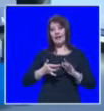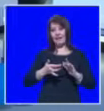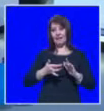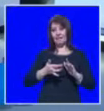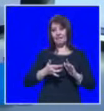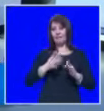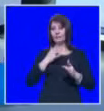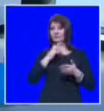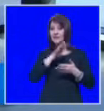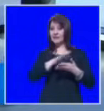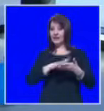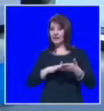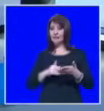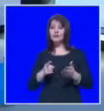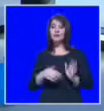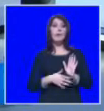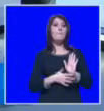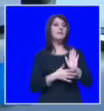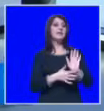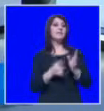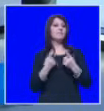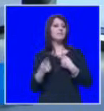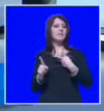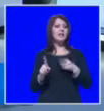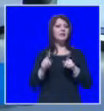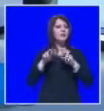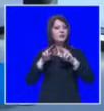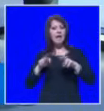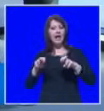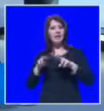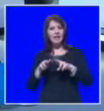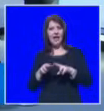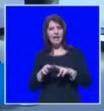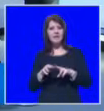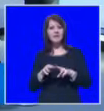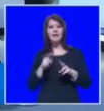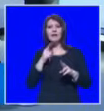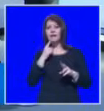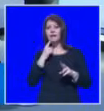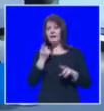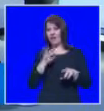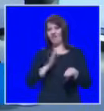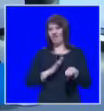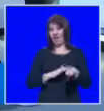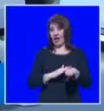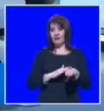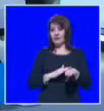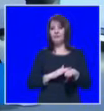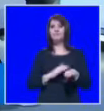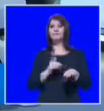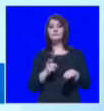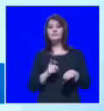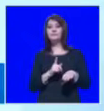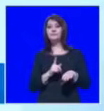където сме представили различни анализи, които на базата на факти и